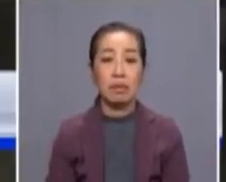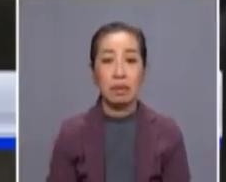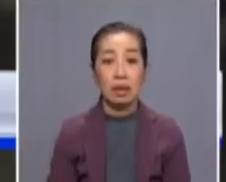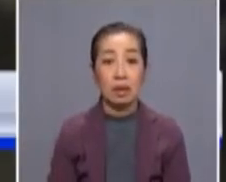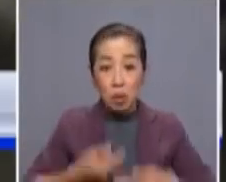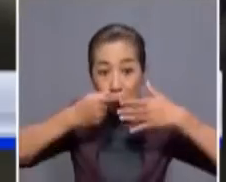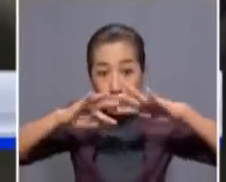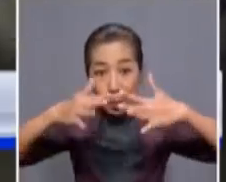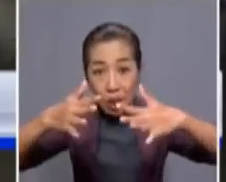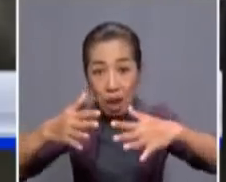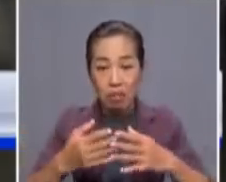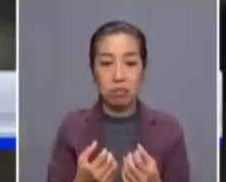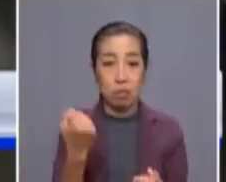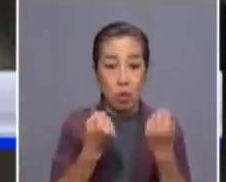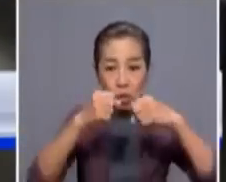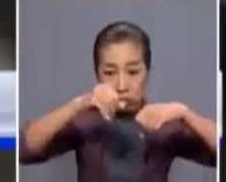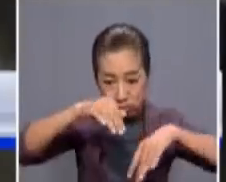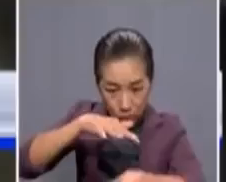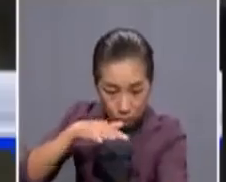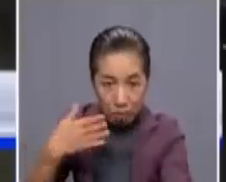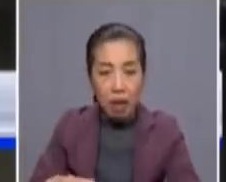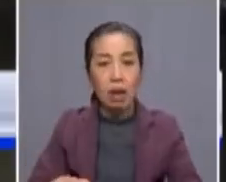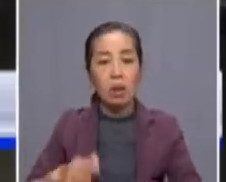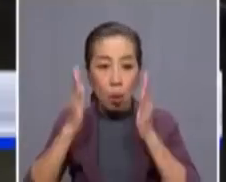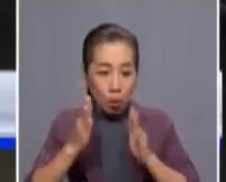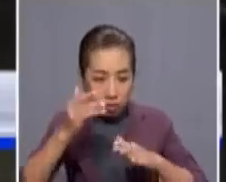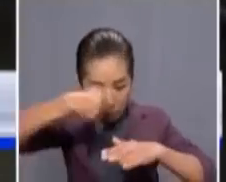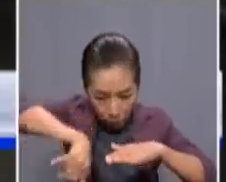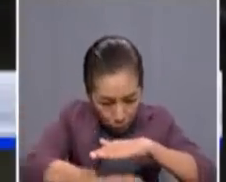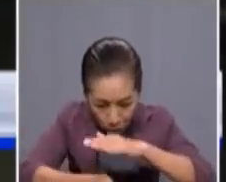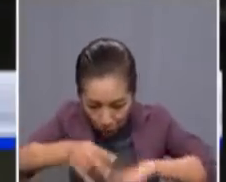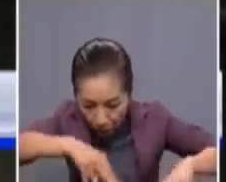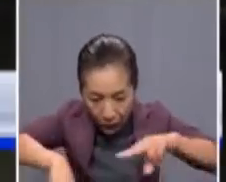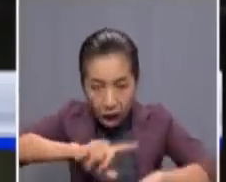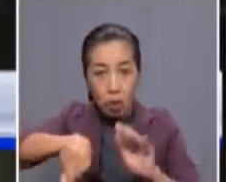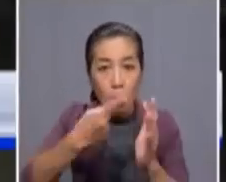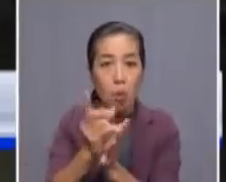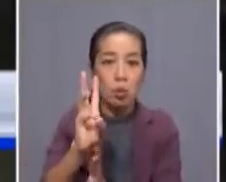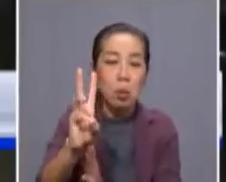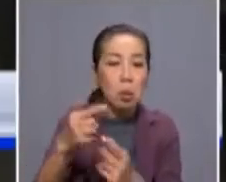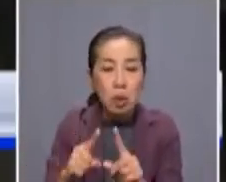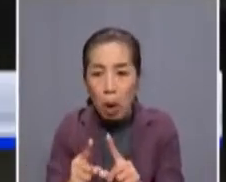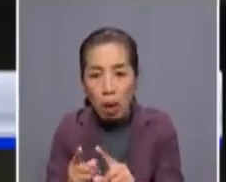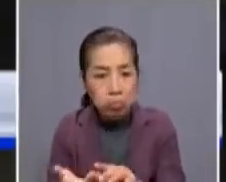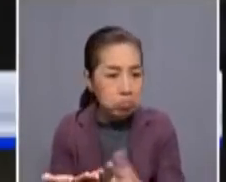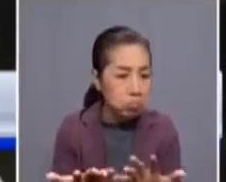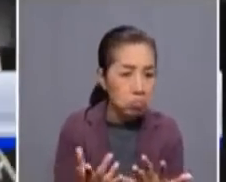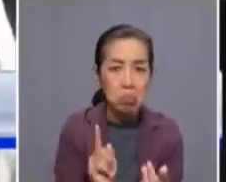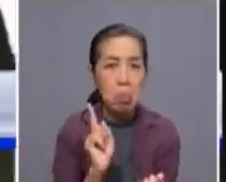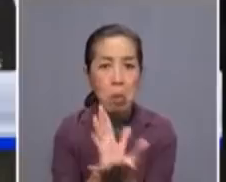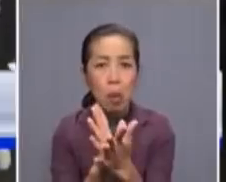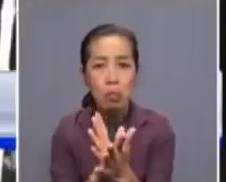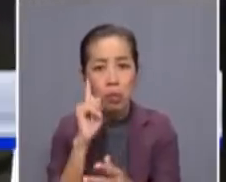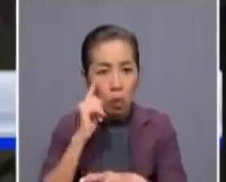ดาน้ำเนี่ยลงไปหานายกแจ็คอีกรอบใช้เวลาประมาณ6 ชั่วโมงกว่าๆคุณผู้ชมแต่ว่าก็ยังไม่พบแล้วก็ถอนกำลังไปเ